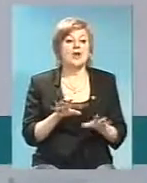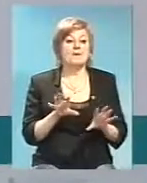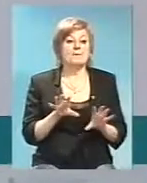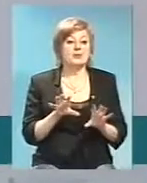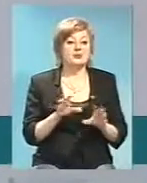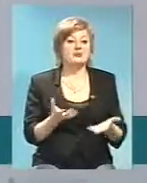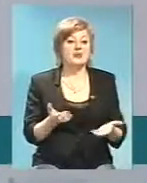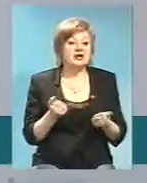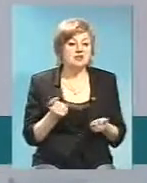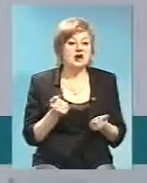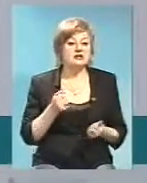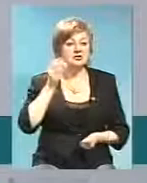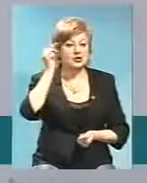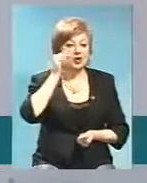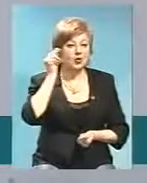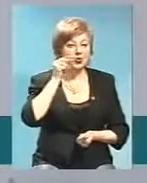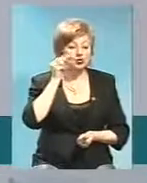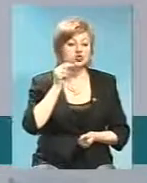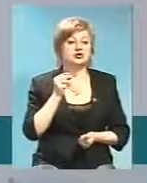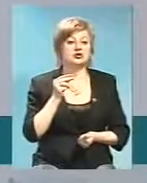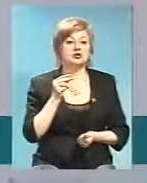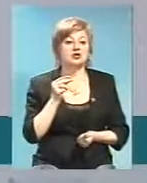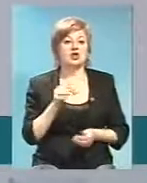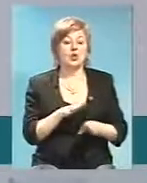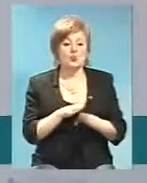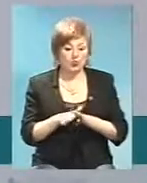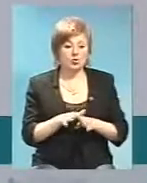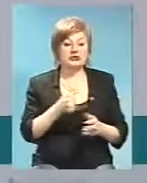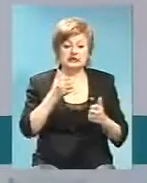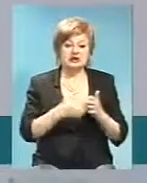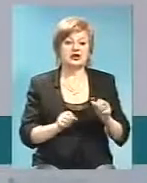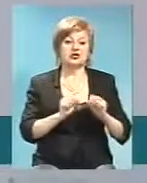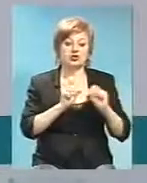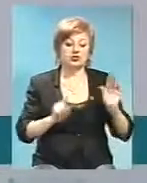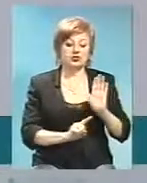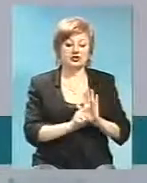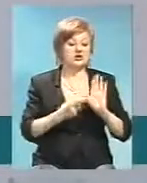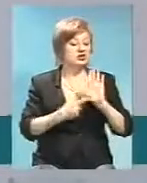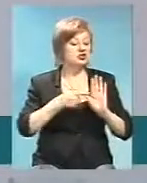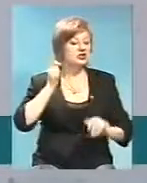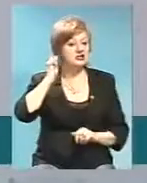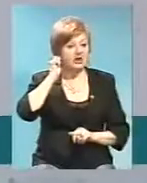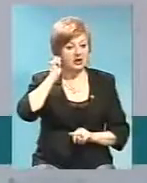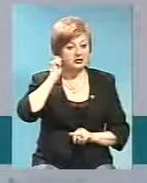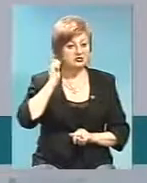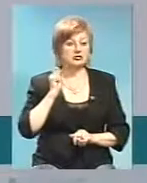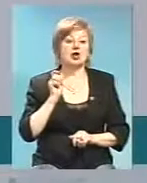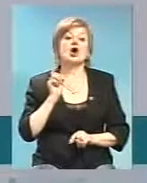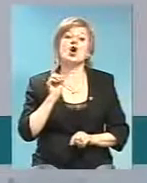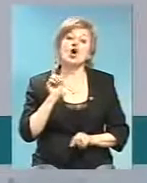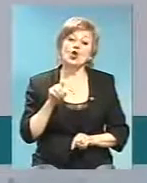приймаються для навчання і для здобуття повної загальної середньої освіти 6 рочків, як правило,